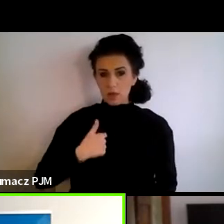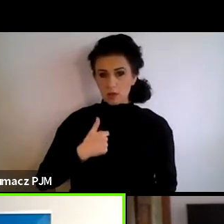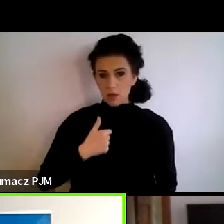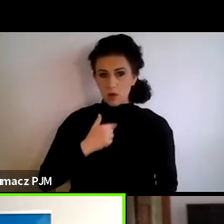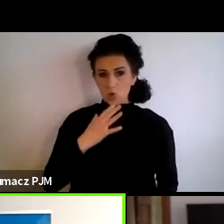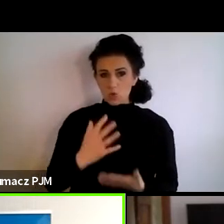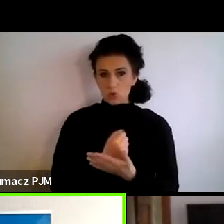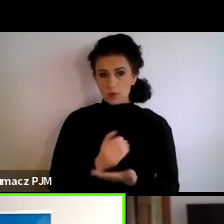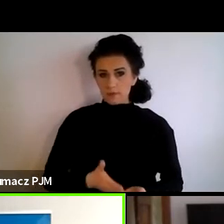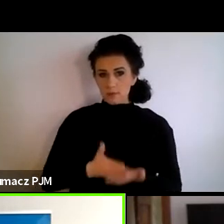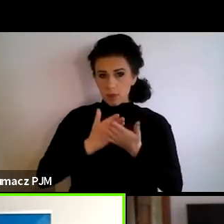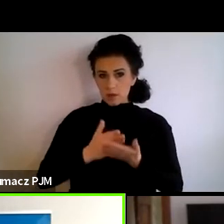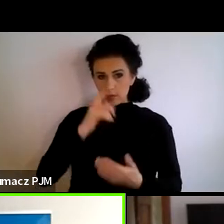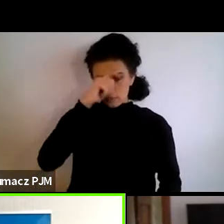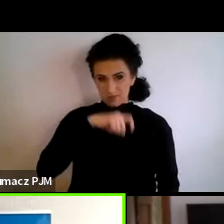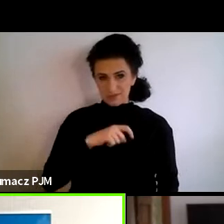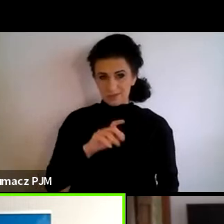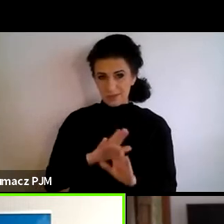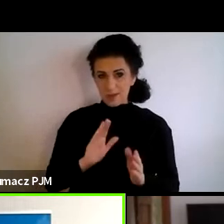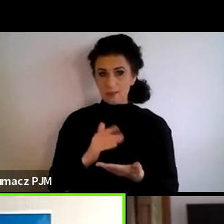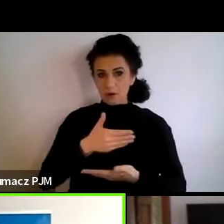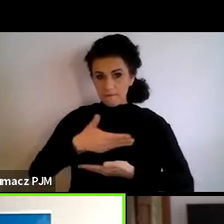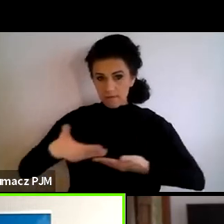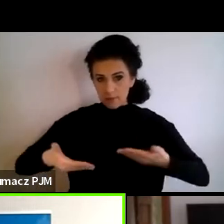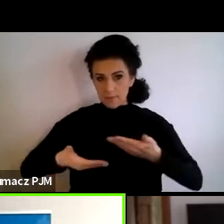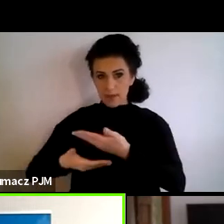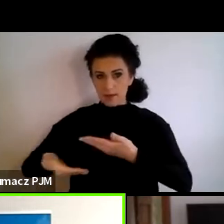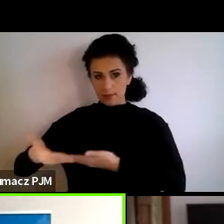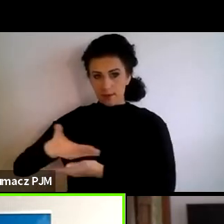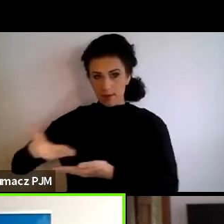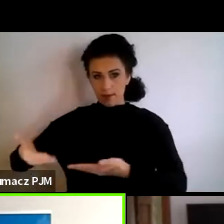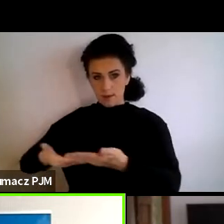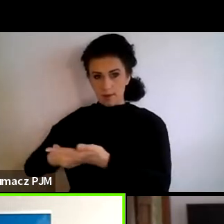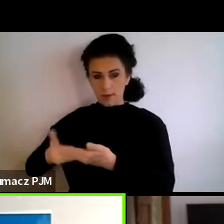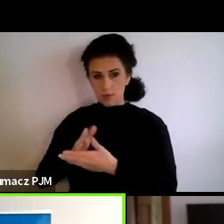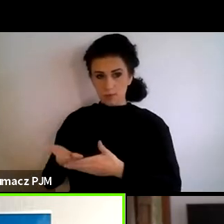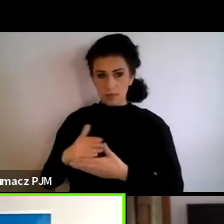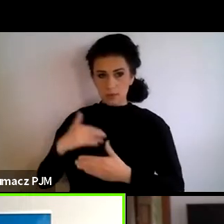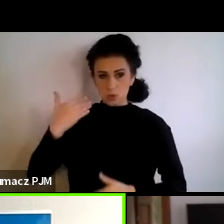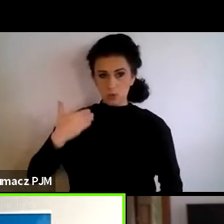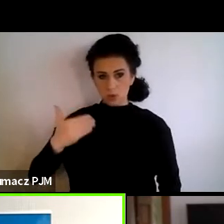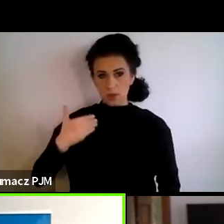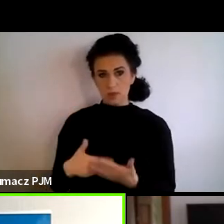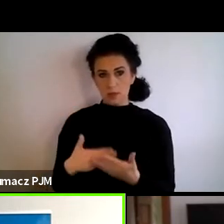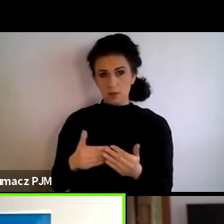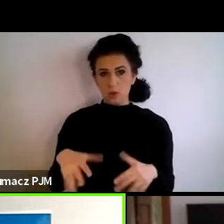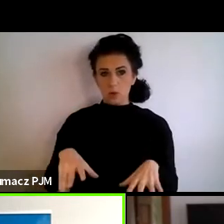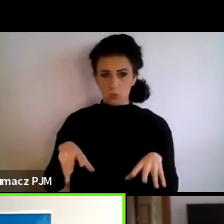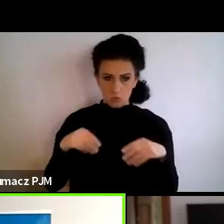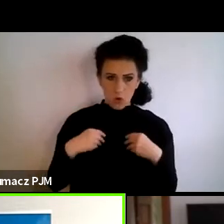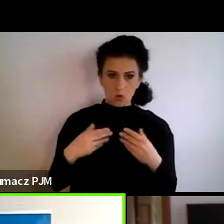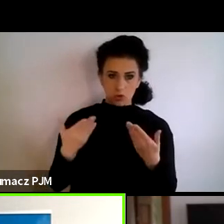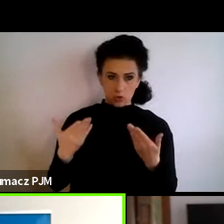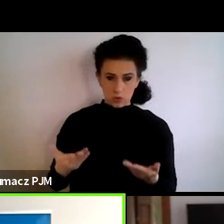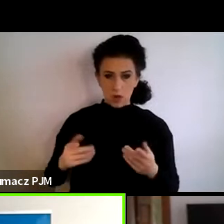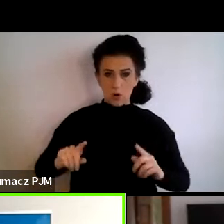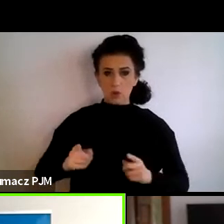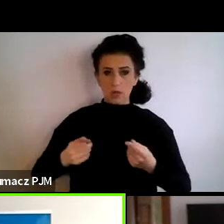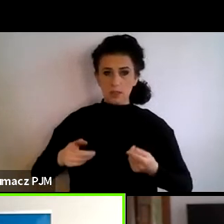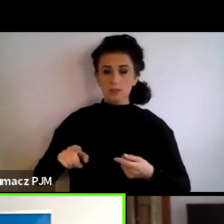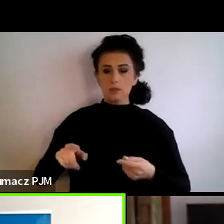korzystając z wsparcia pracowników danej uczelni, jeżeli tacy są angażowani, ale też możliwość właśnie organizowania